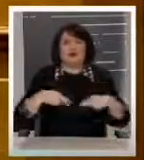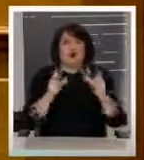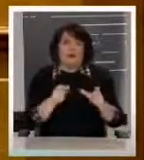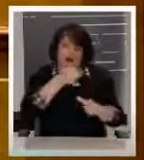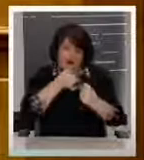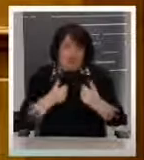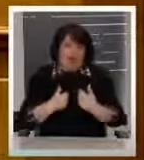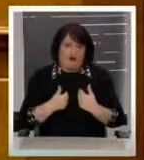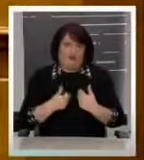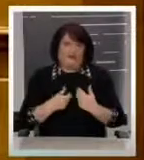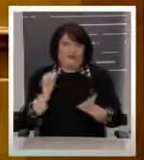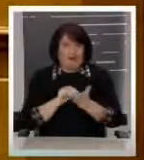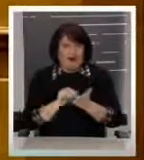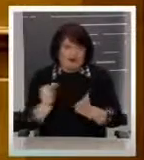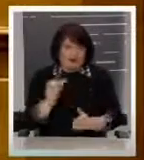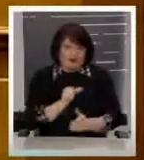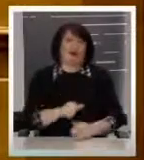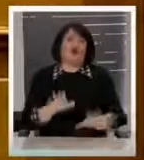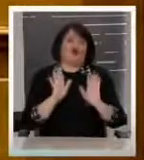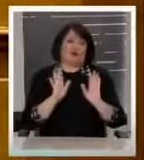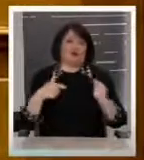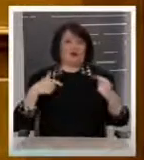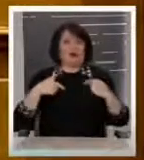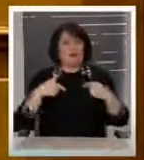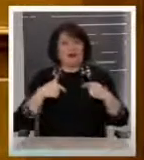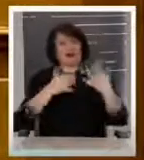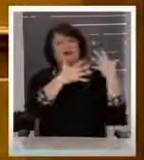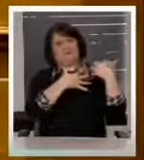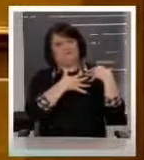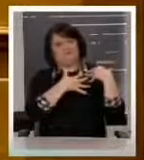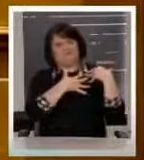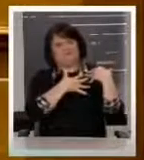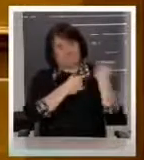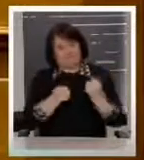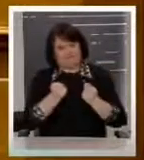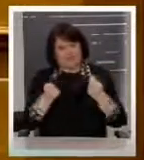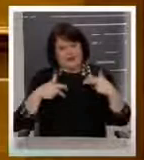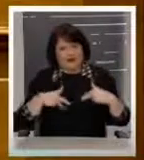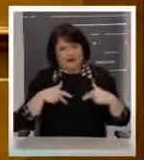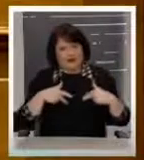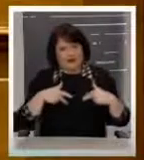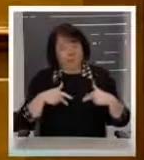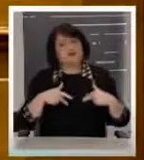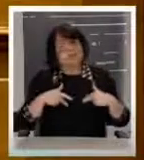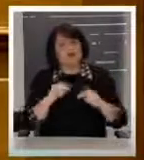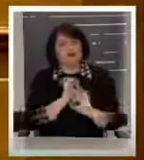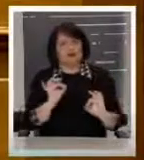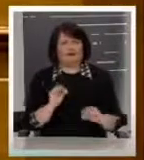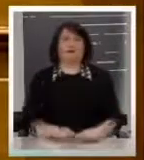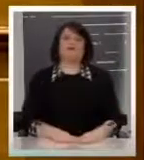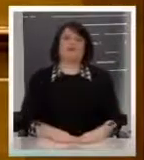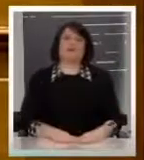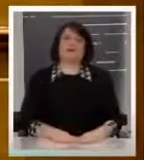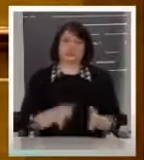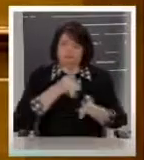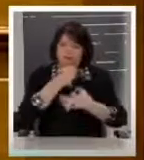Άμυνας, δεν θα ξαναγυρίσουν όσο εμείς έχουμε αναλάβει την ευθύνη της κυβερνήσεως και για κανένα Υπουργείο. Και θα μου επιτρέψετε